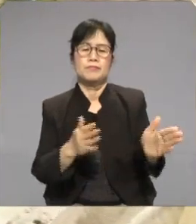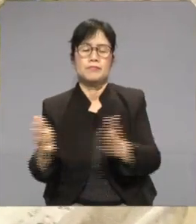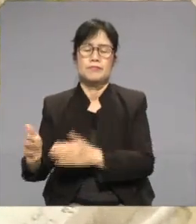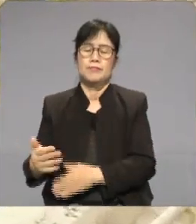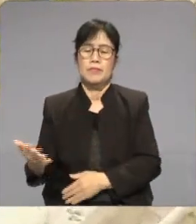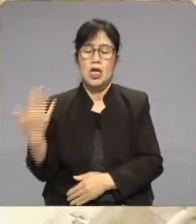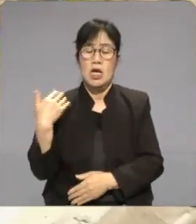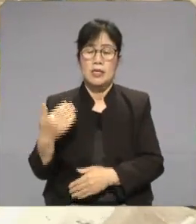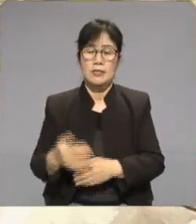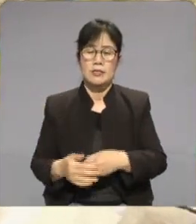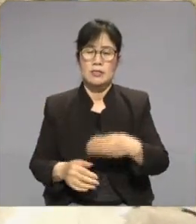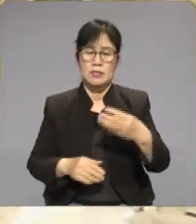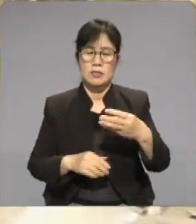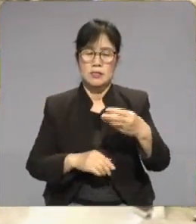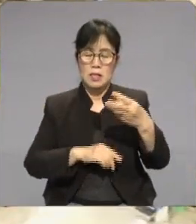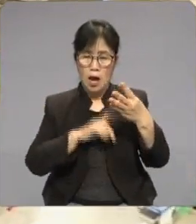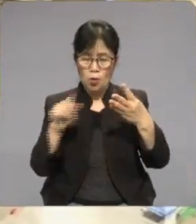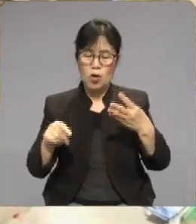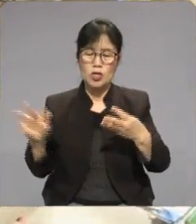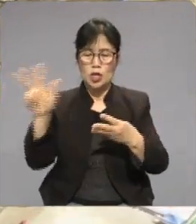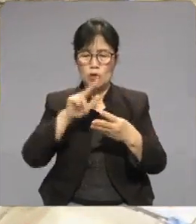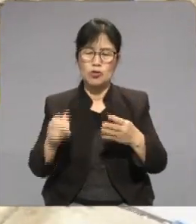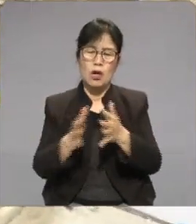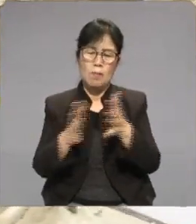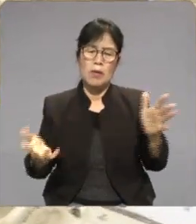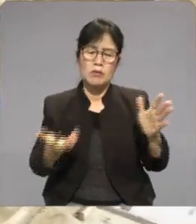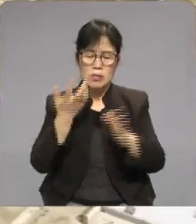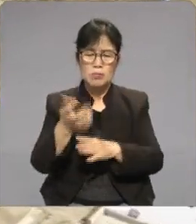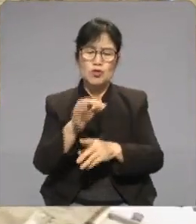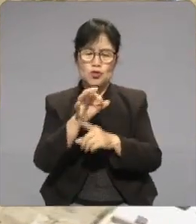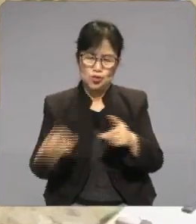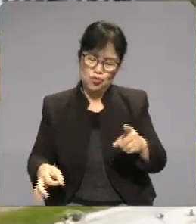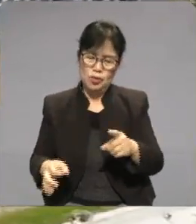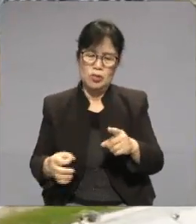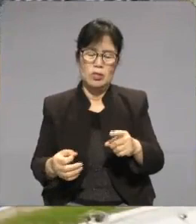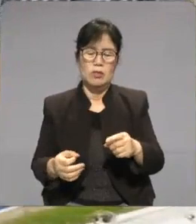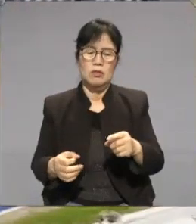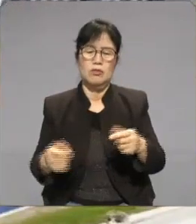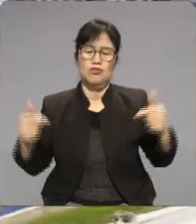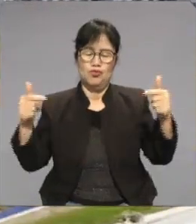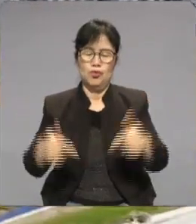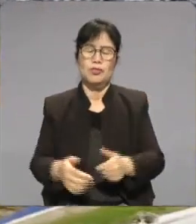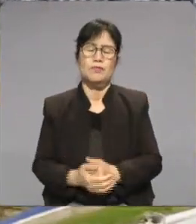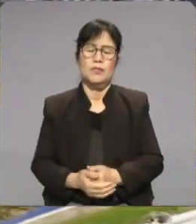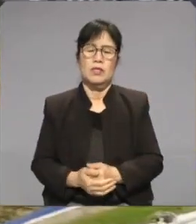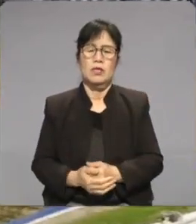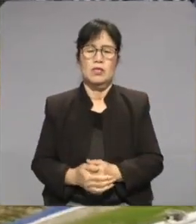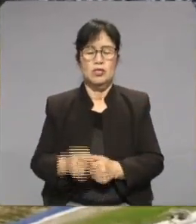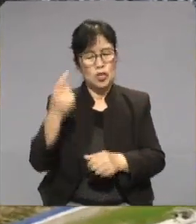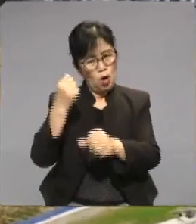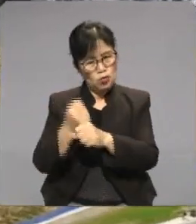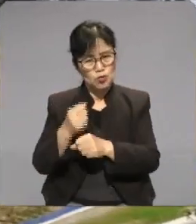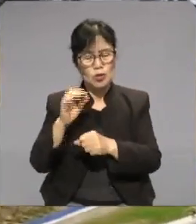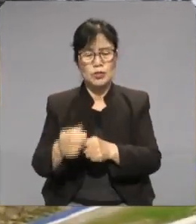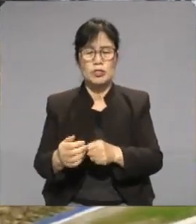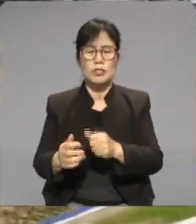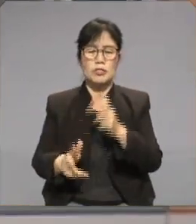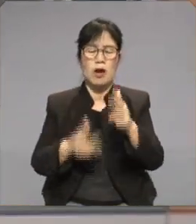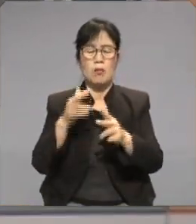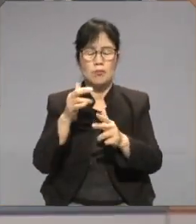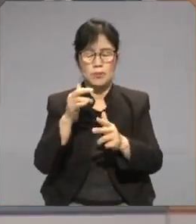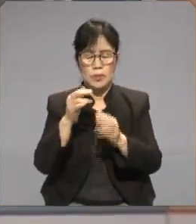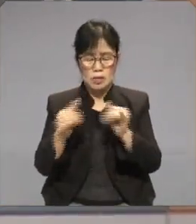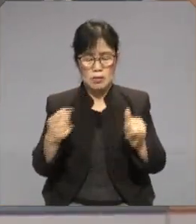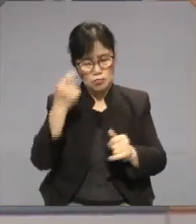지난 달 전국 아파트 입주율이 전월 대비 5% 포인트 하락한 것으로 나타났습니다 주택 산업 연구원이 주택 사업자를 대상으로 설문